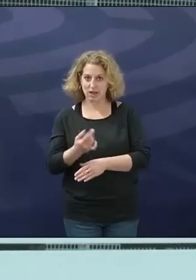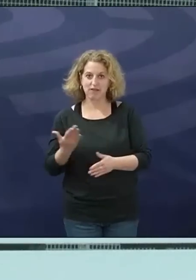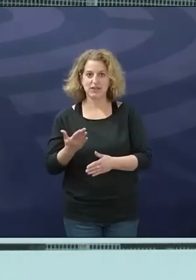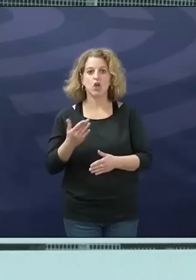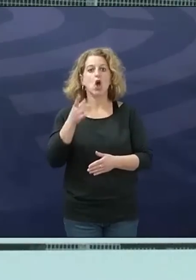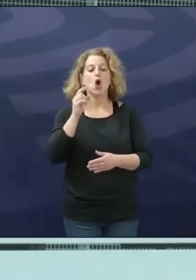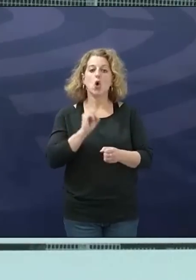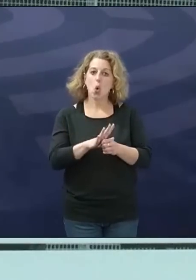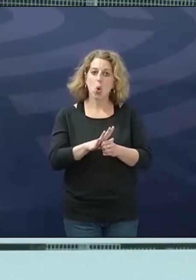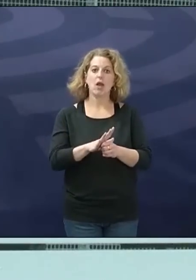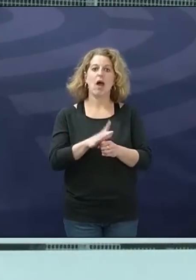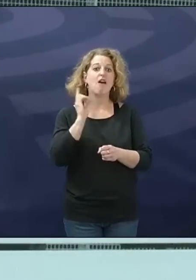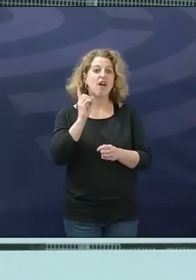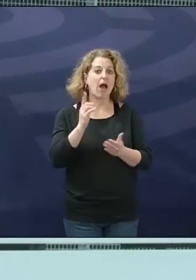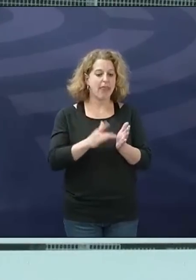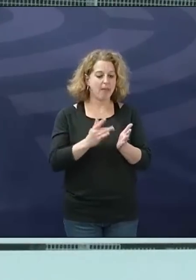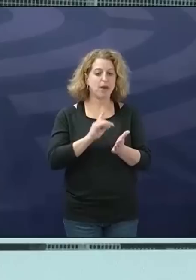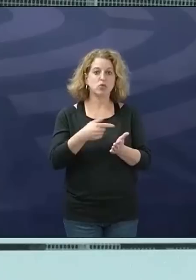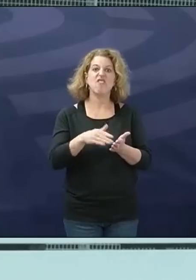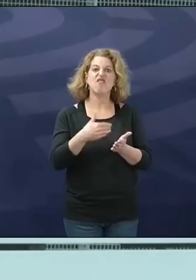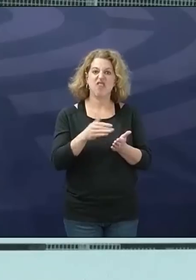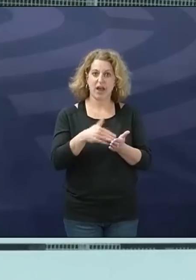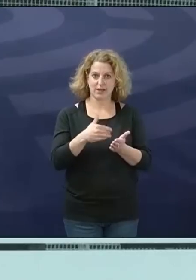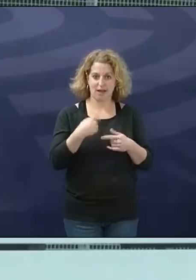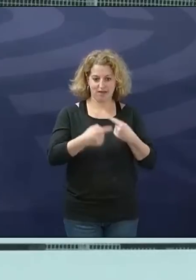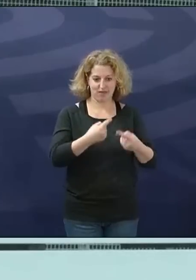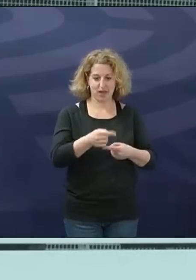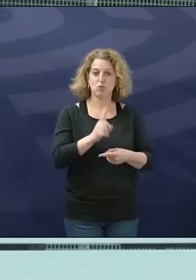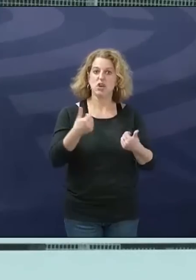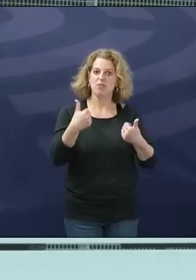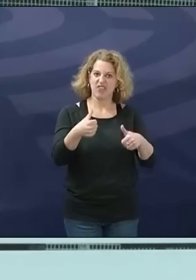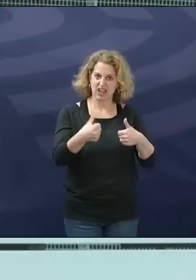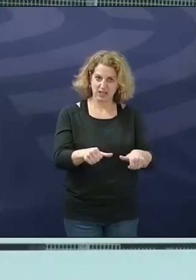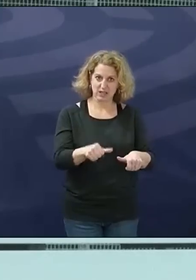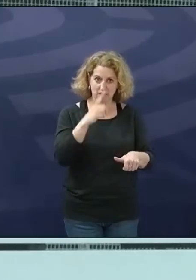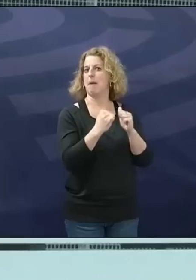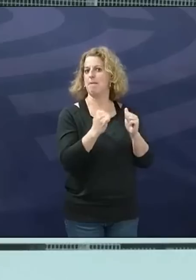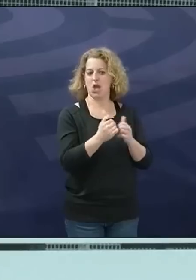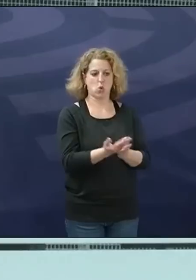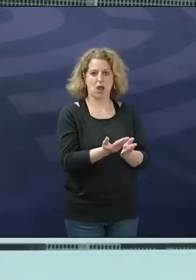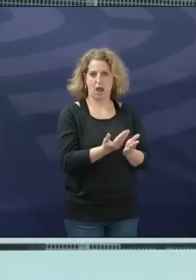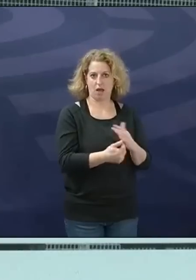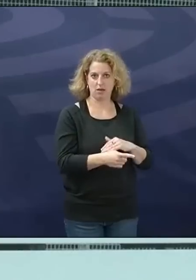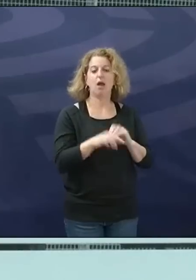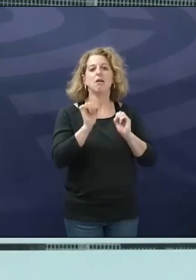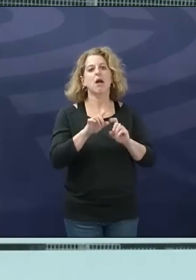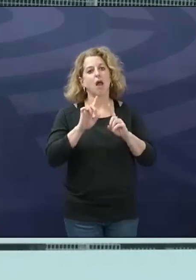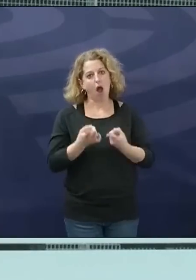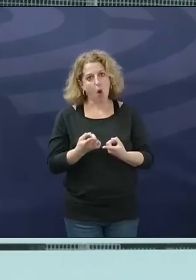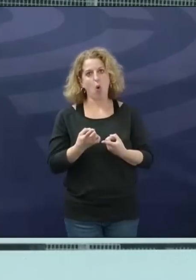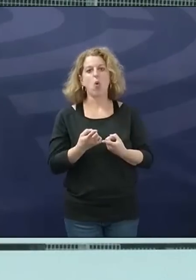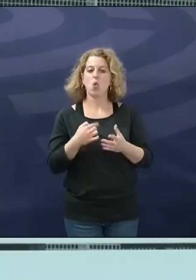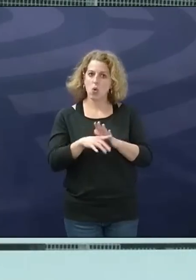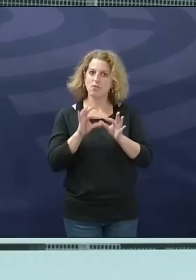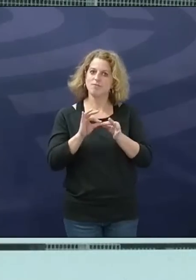Corona-Warn-App weiterentwickeln müssen. Sie muss verpflichtend werden für alle, die ein entsprechendes Endgerät haben. Und ich finde, wir können sie auch bußgeldbewährt